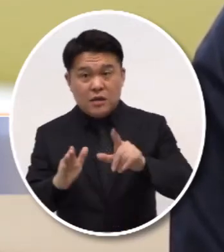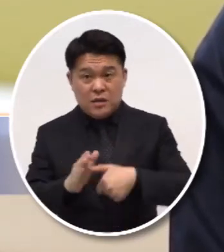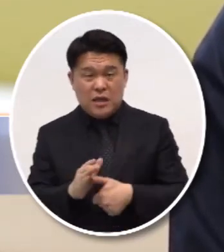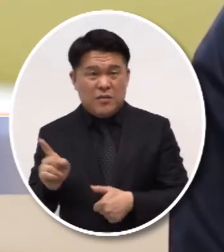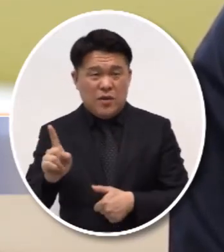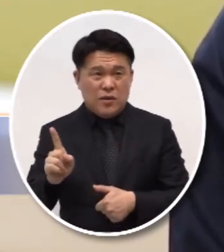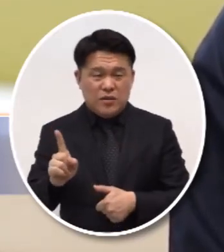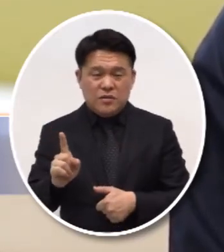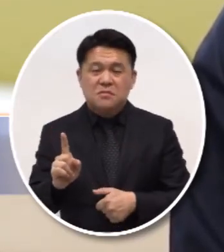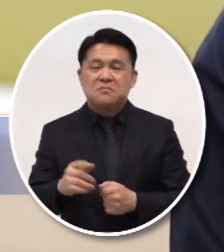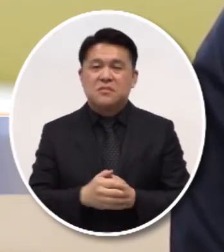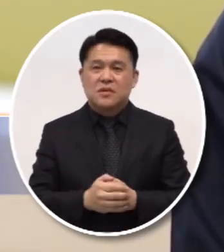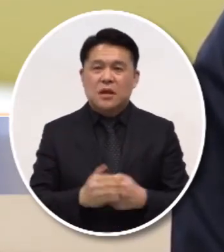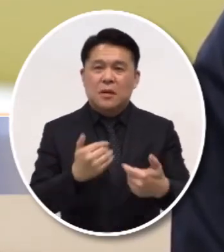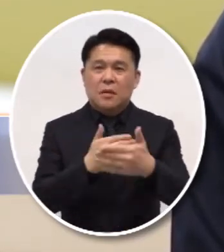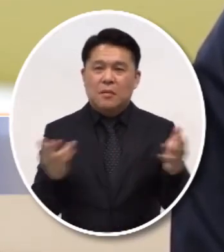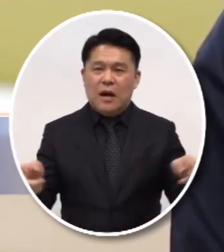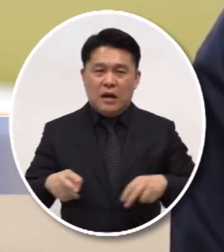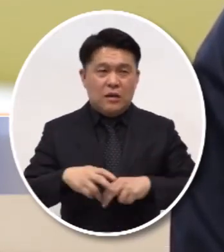이제 식당 가면